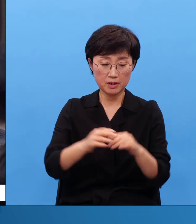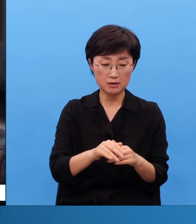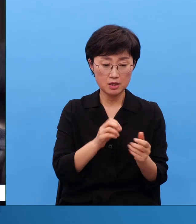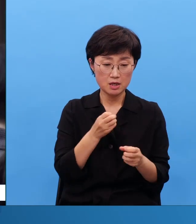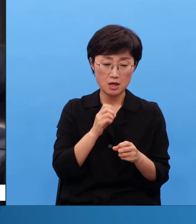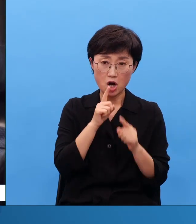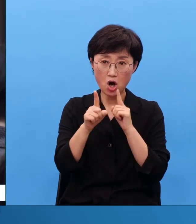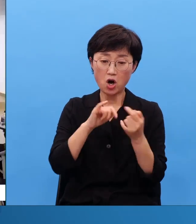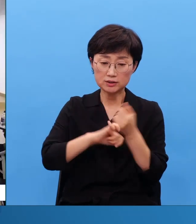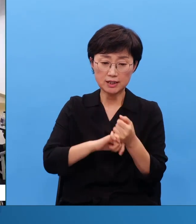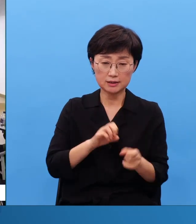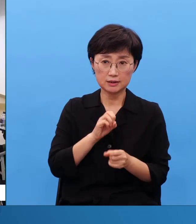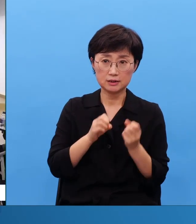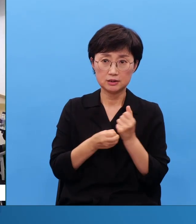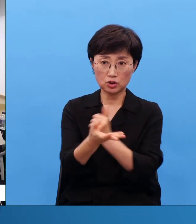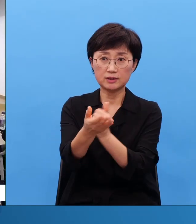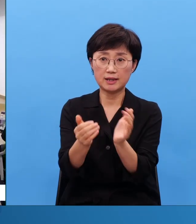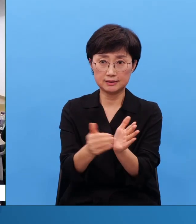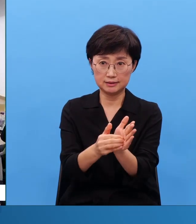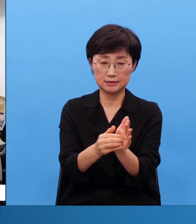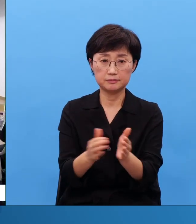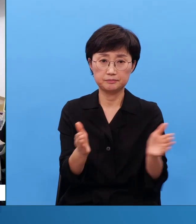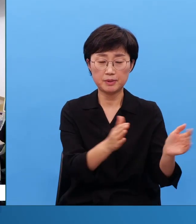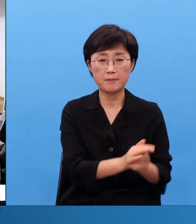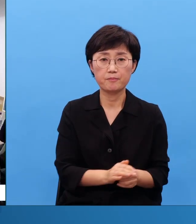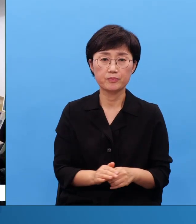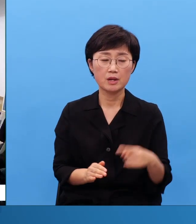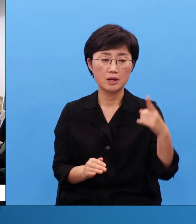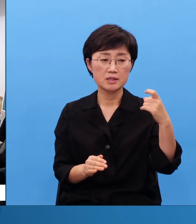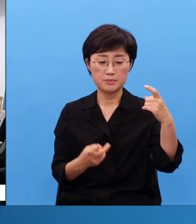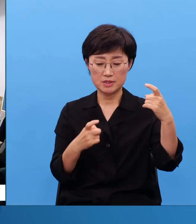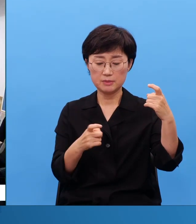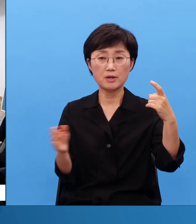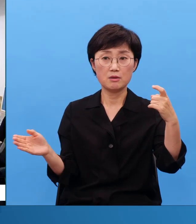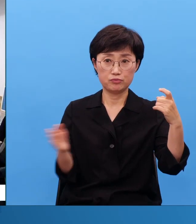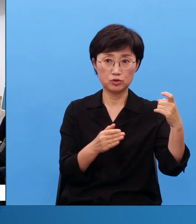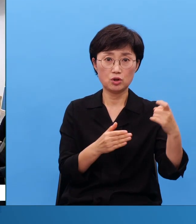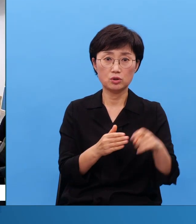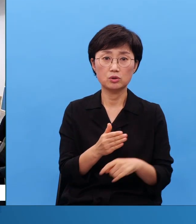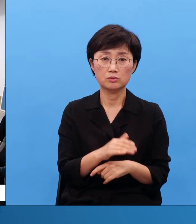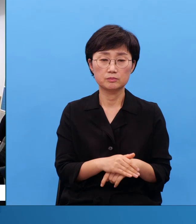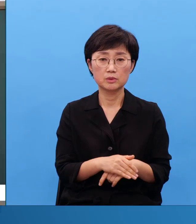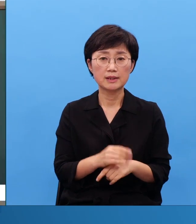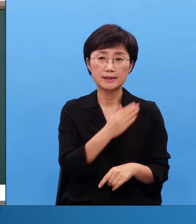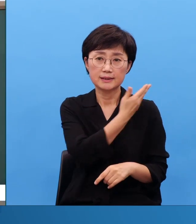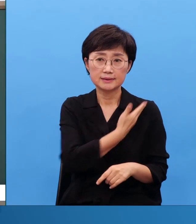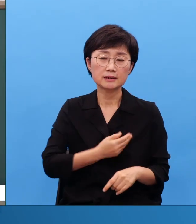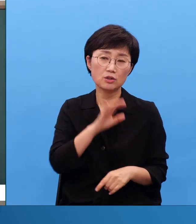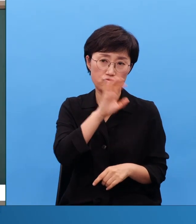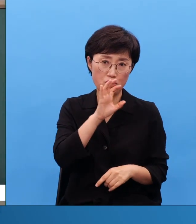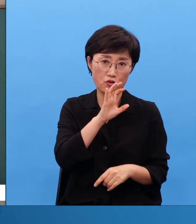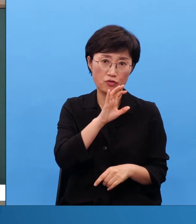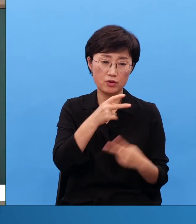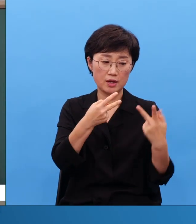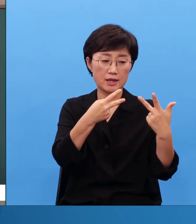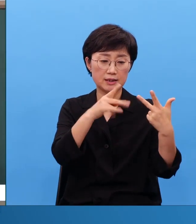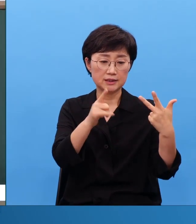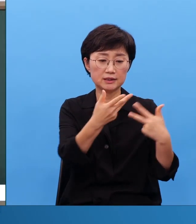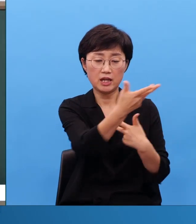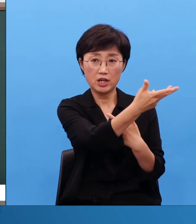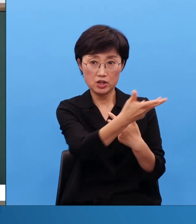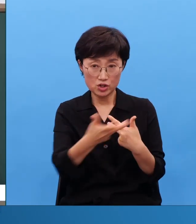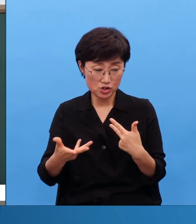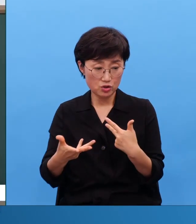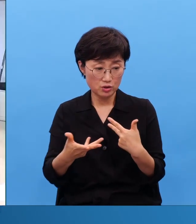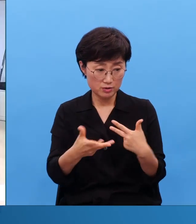전달됐습니다. 한편 앞서 10일부터 농인 선교국 제자훈련이 열렸습니다. 7대 여정의 언약을